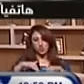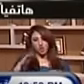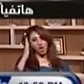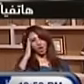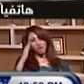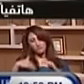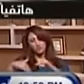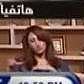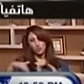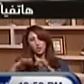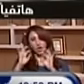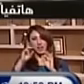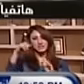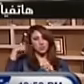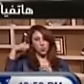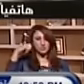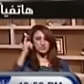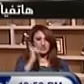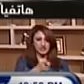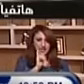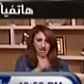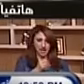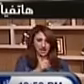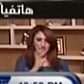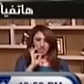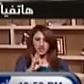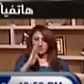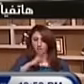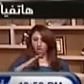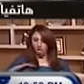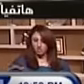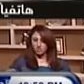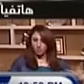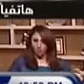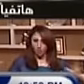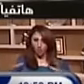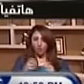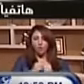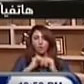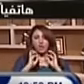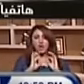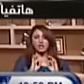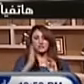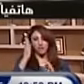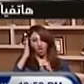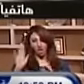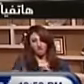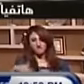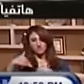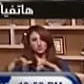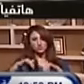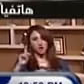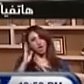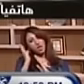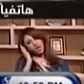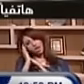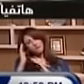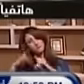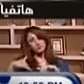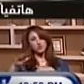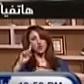اعلنت يوميها الخطه اللي انت عاملها عشان خاطر جميع الاطفال اللي بيتولدوا في العشوائيات وساقطي قيد وما عندهم شهادات